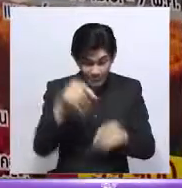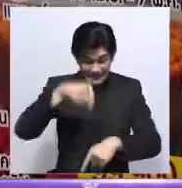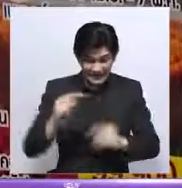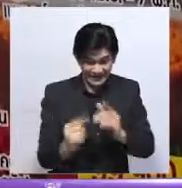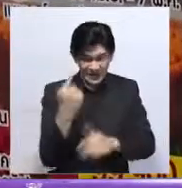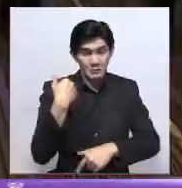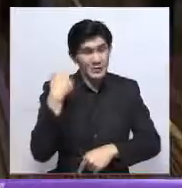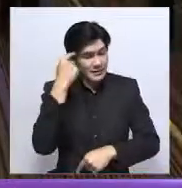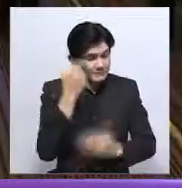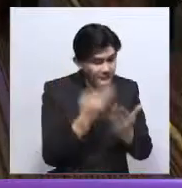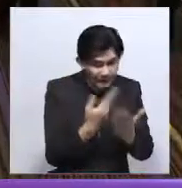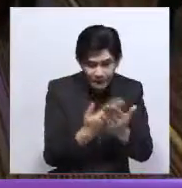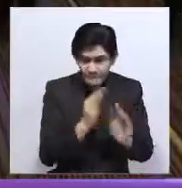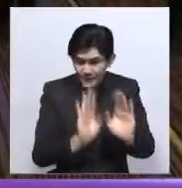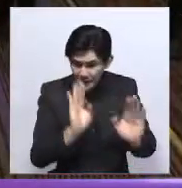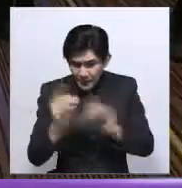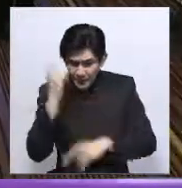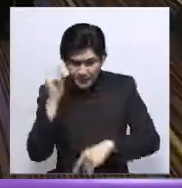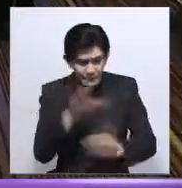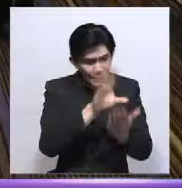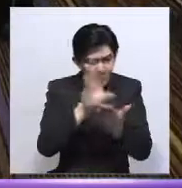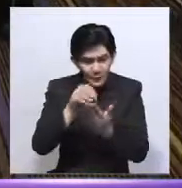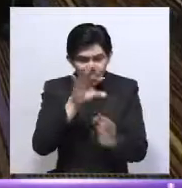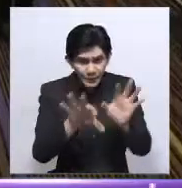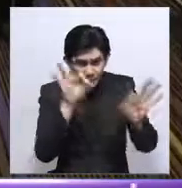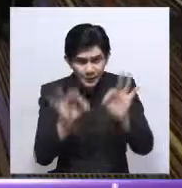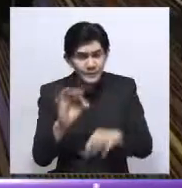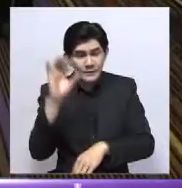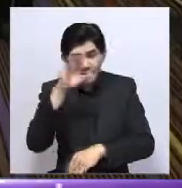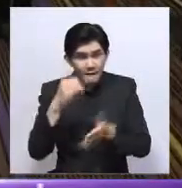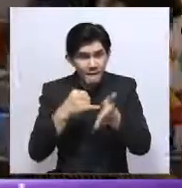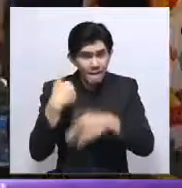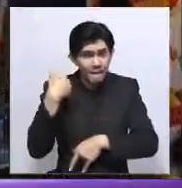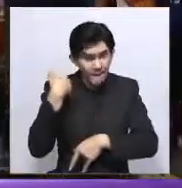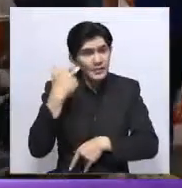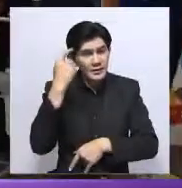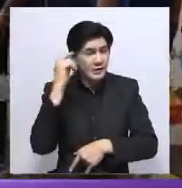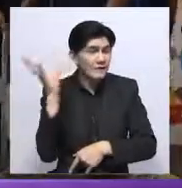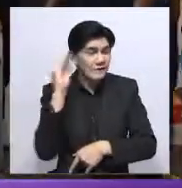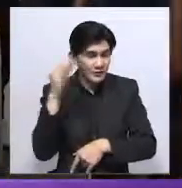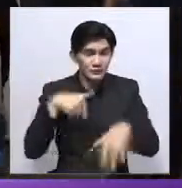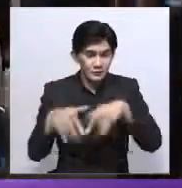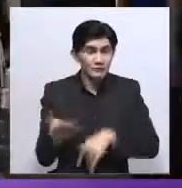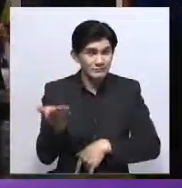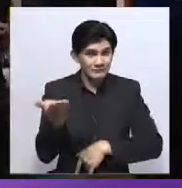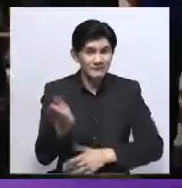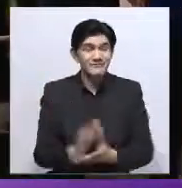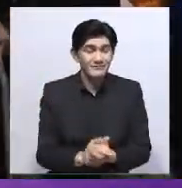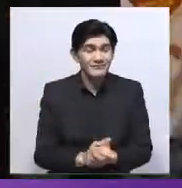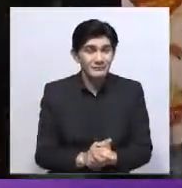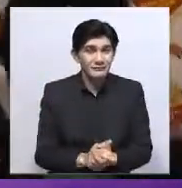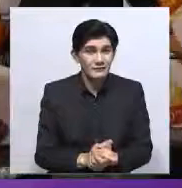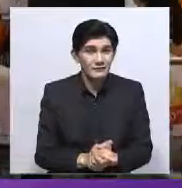ำให้สามารถเปรียบเทียบราคาและหาข้อมูลการท่องเที่ยวได้ง่ายและคุ้มค่ามากขึ้นไปฟังเสียงของประชาชนที่มาร่วมงาน